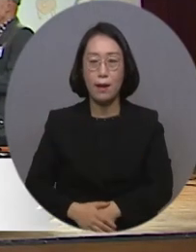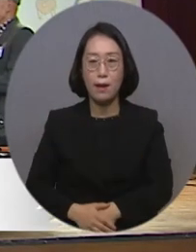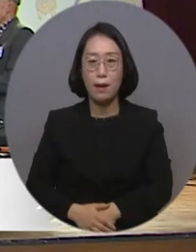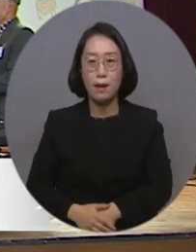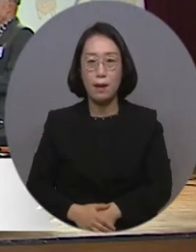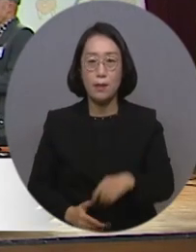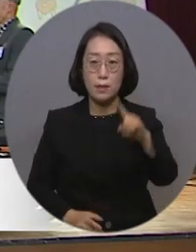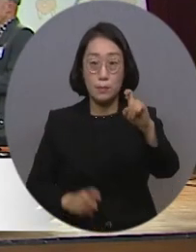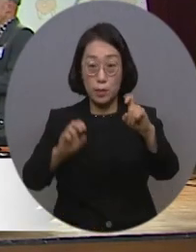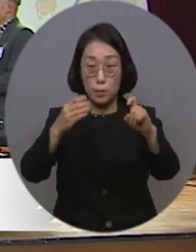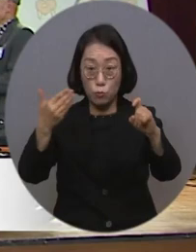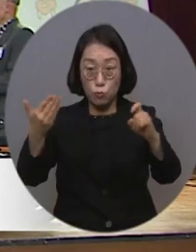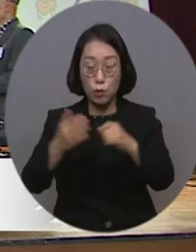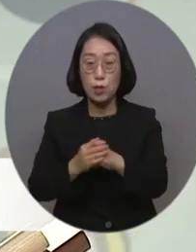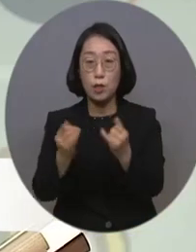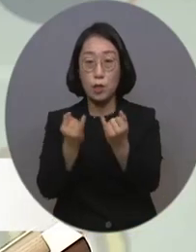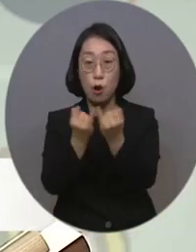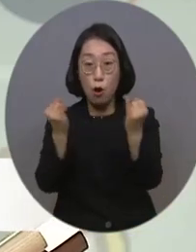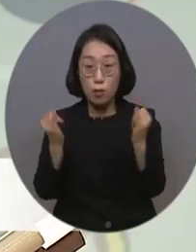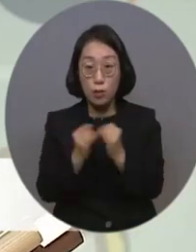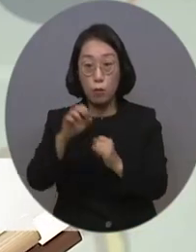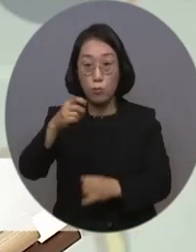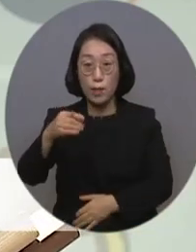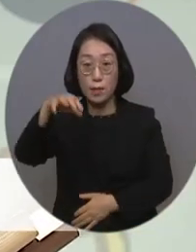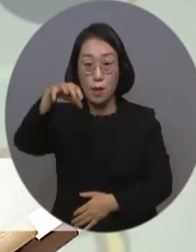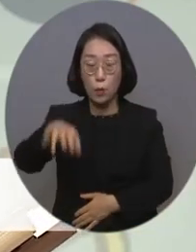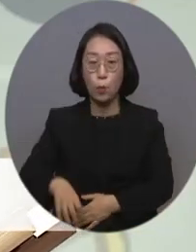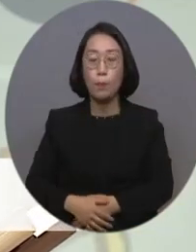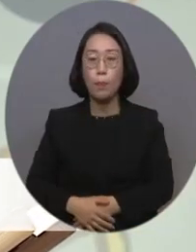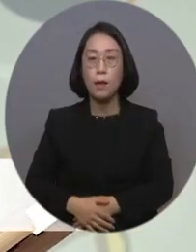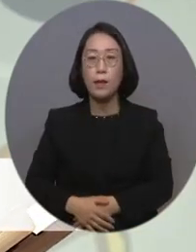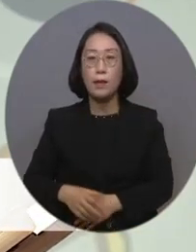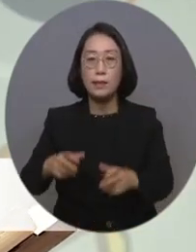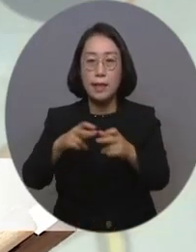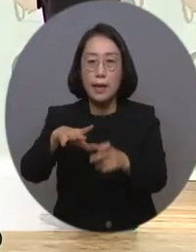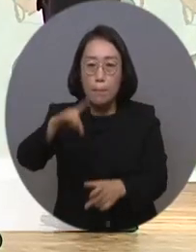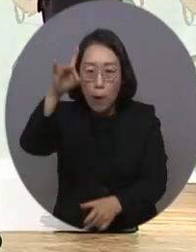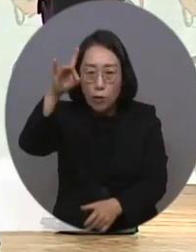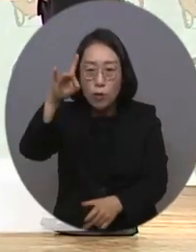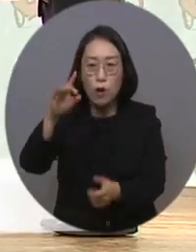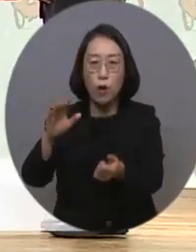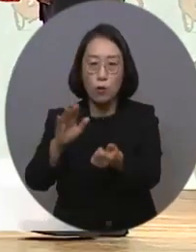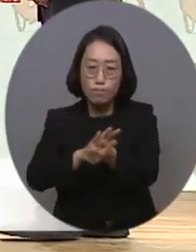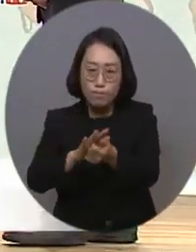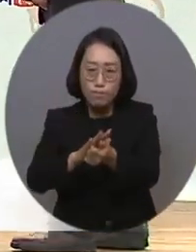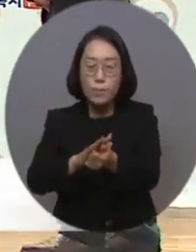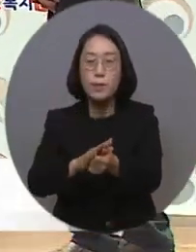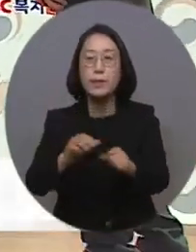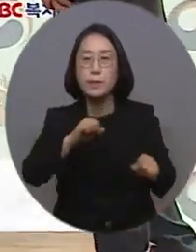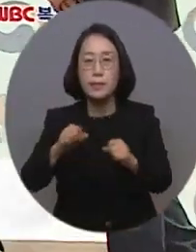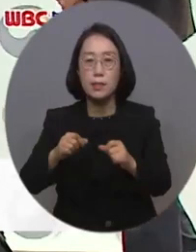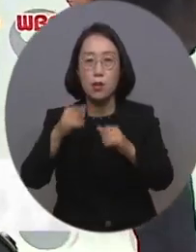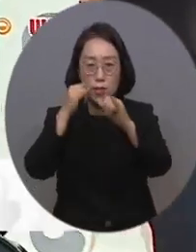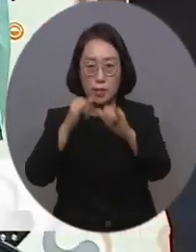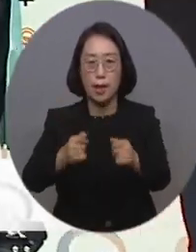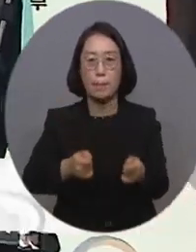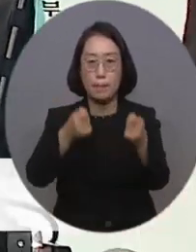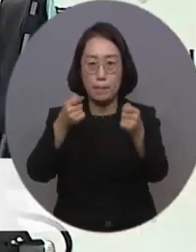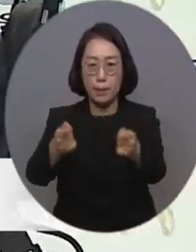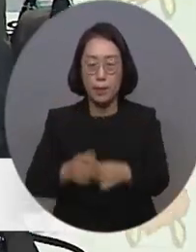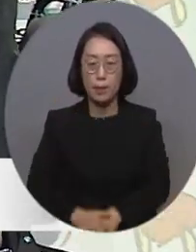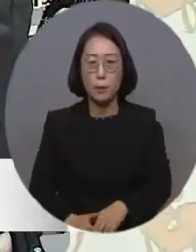지난달 29일 서울여성플라자에서 2022 장인 먼저 실천상 시상식이 열렸습니다 올해로